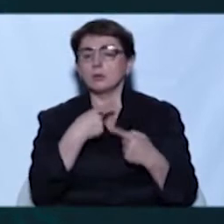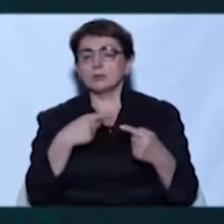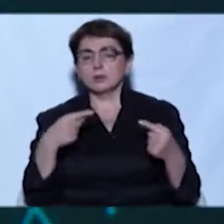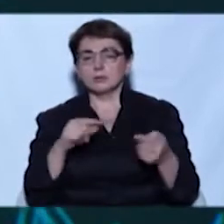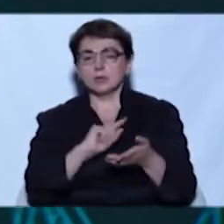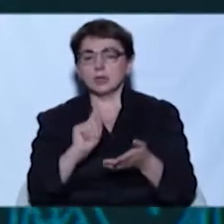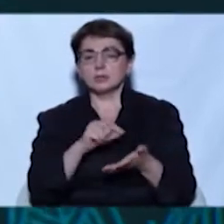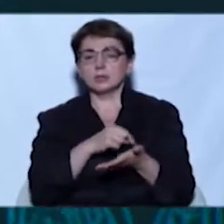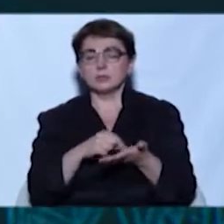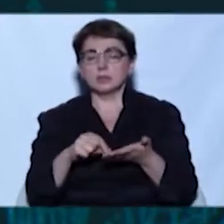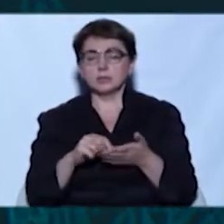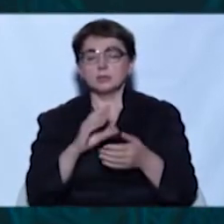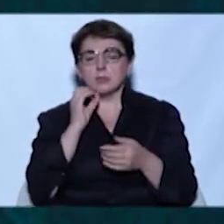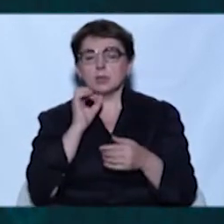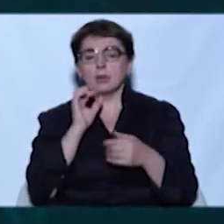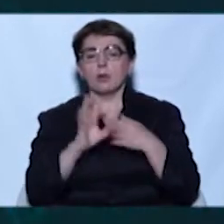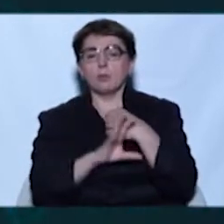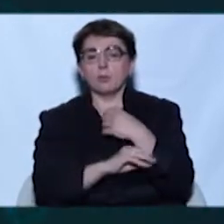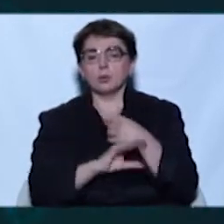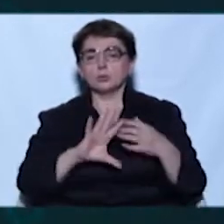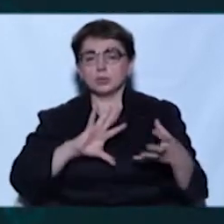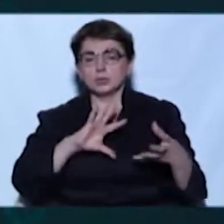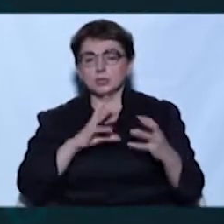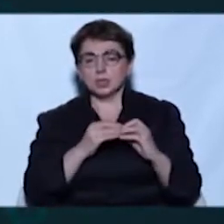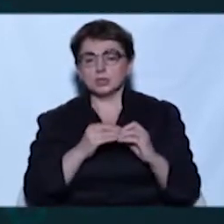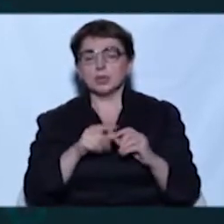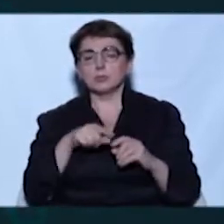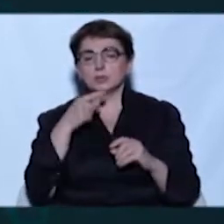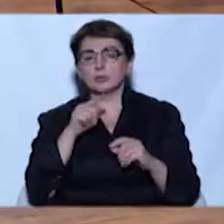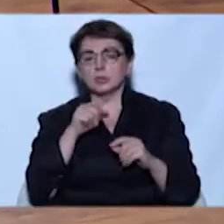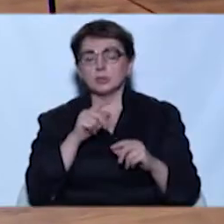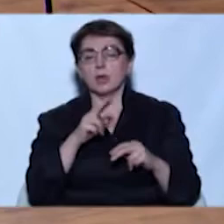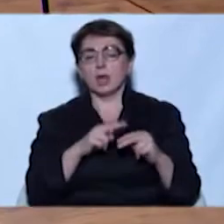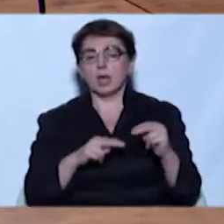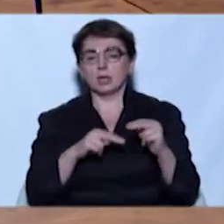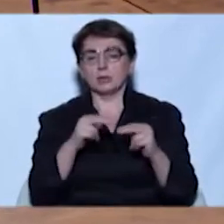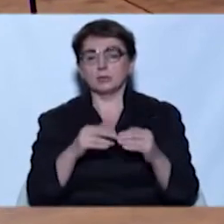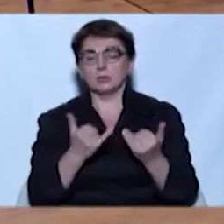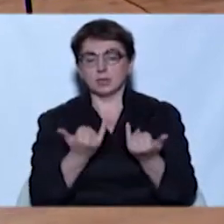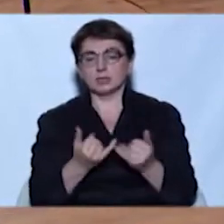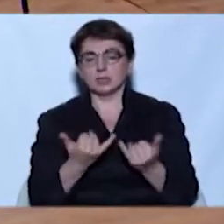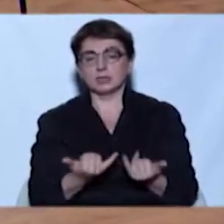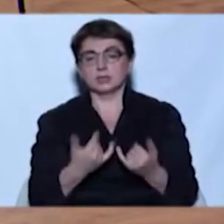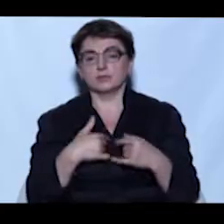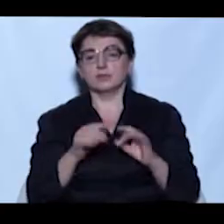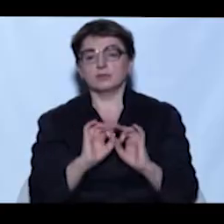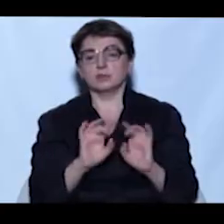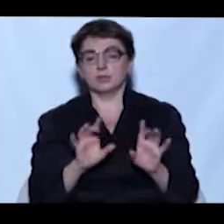თეორია და ბოლოს და ბოლოს მეცნიერები ჩამოყალიბდნენ იმ აგებულებაზე, რაზეც დღეს ჩვენ